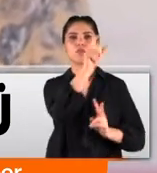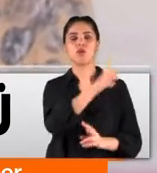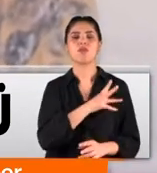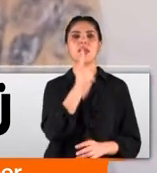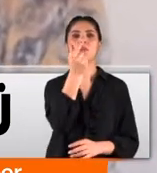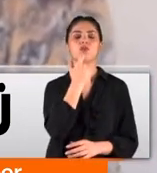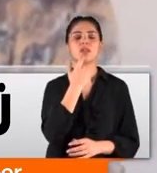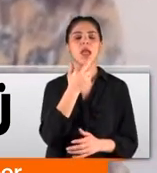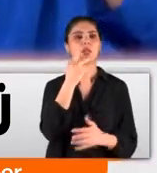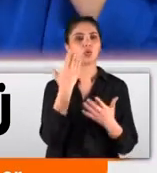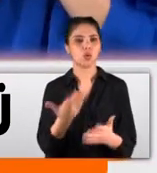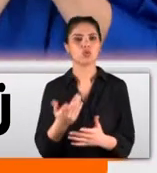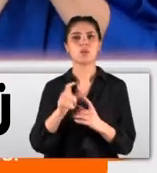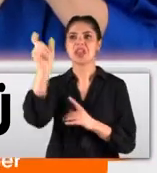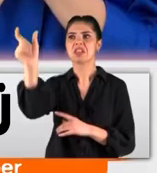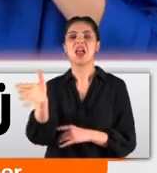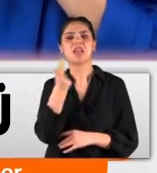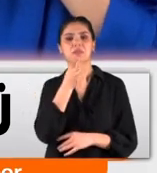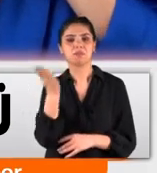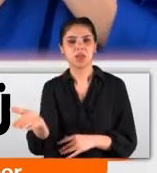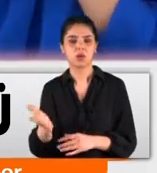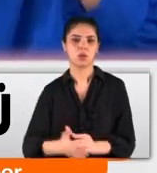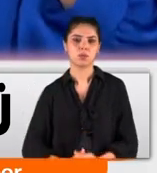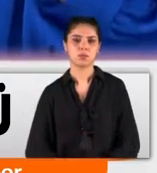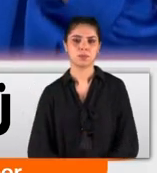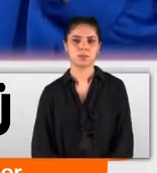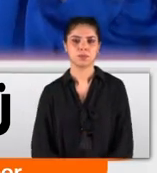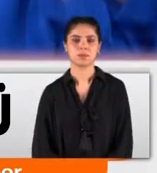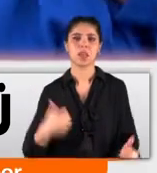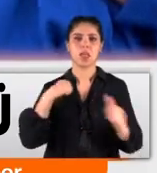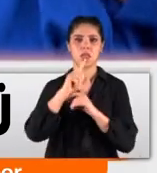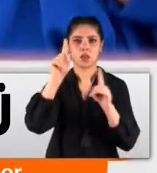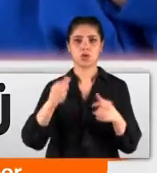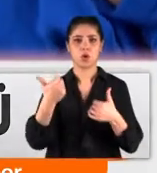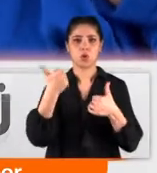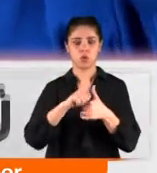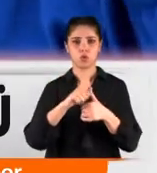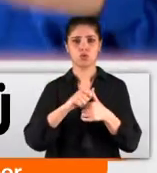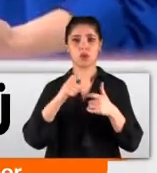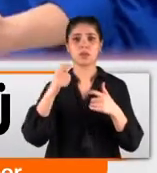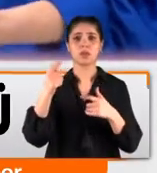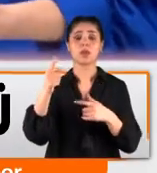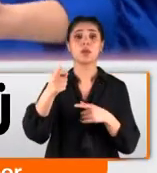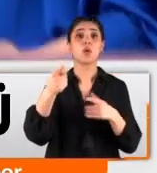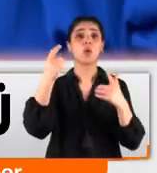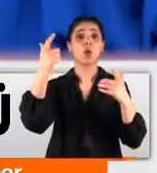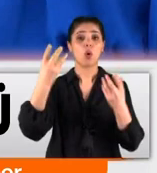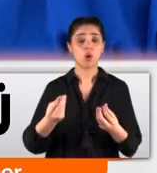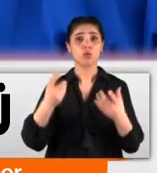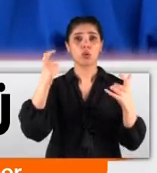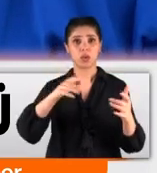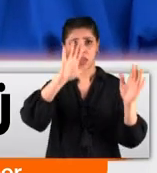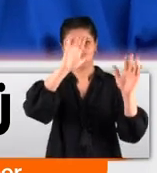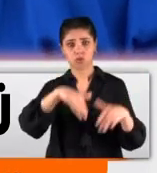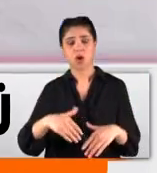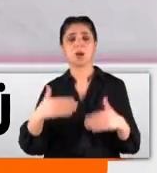konuşuyoruz. Selahattin Bey de buna şahit. Yanlış anladığımı varsayarak tekrar soruyorum. Kocanın bulunduğu yere çağırıp gel yakından tanıyayım seni mi dedi. Evet